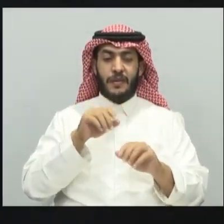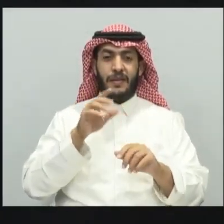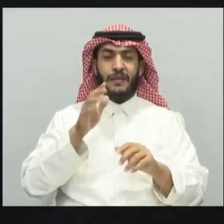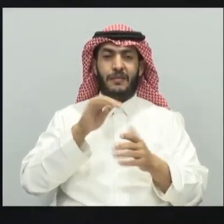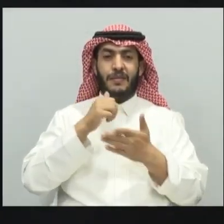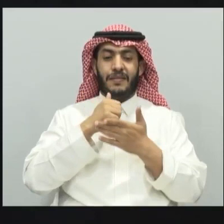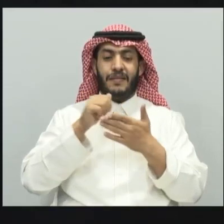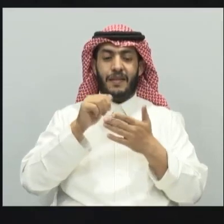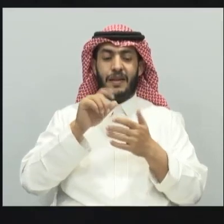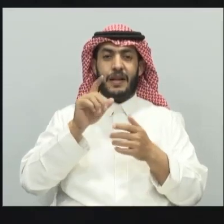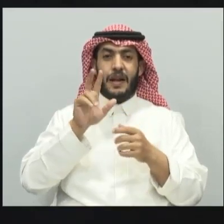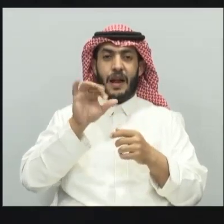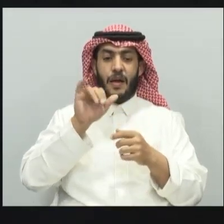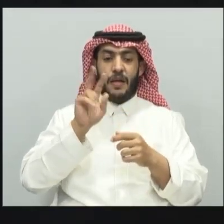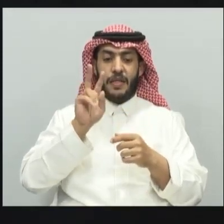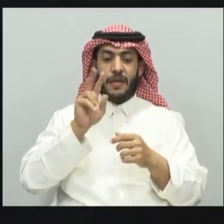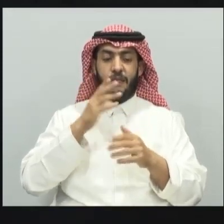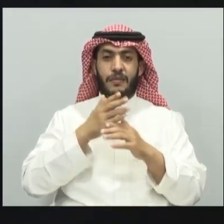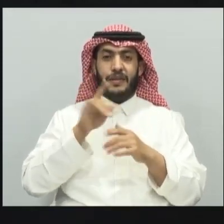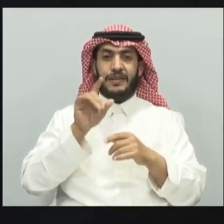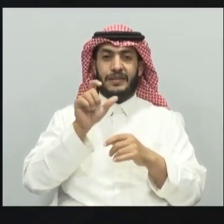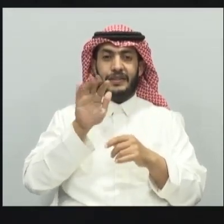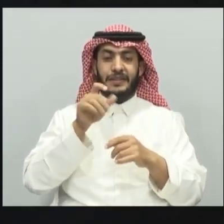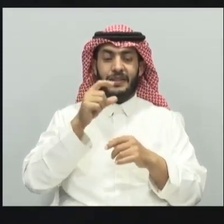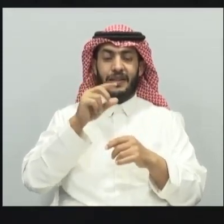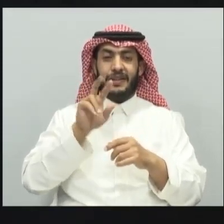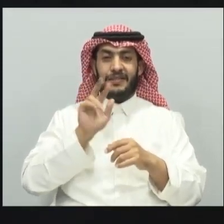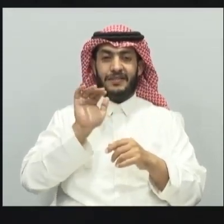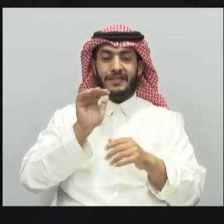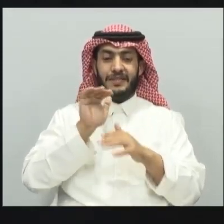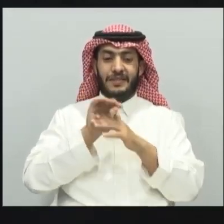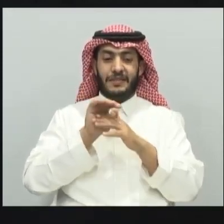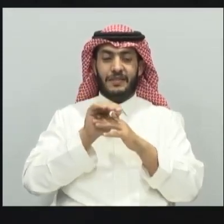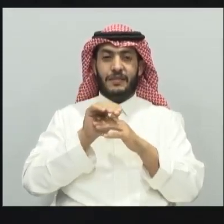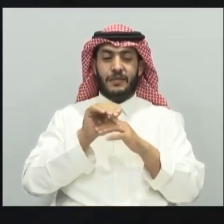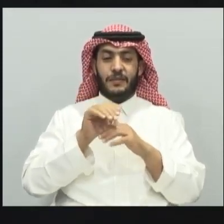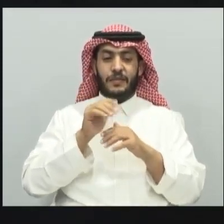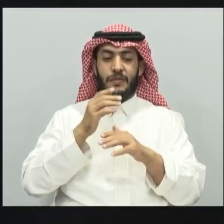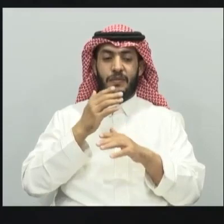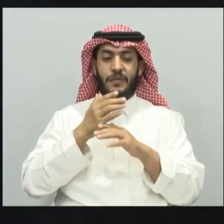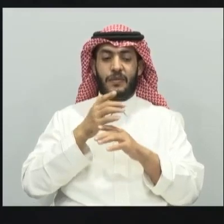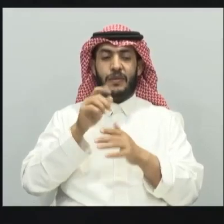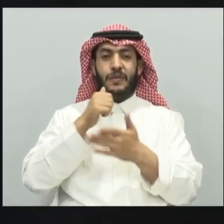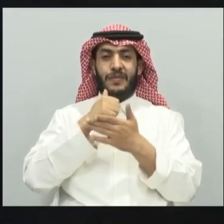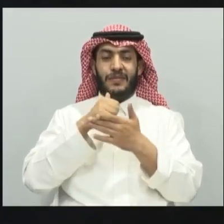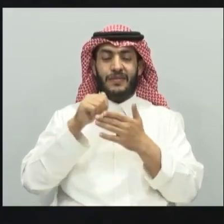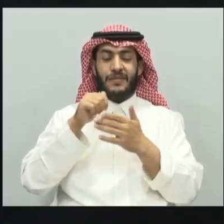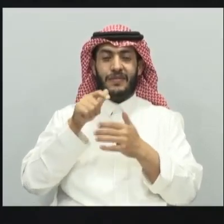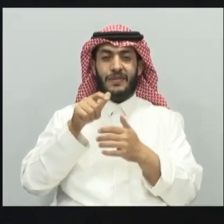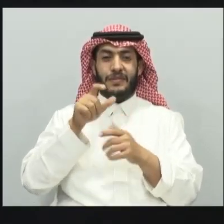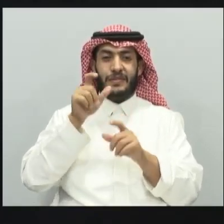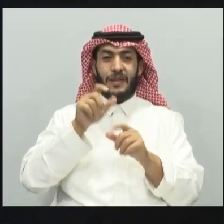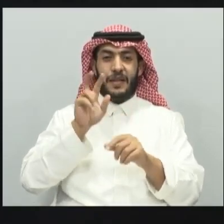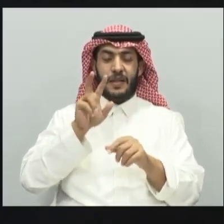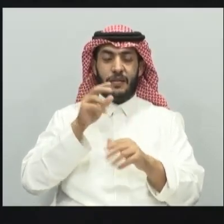اسقاط الراوي الكذاب من الاسناد كما مر معنا قبل قليل في الاسناد السابق حيث حذف ذلك الراوي